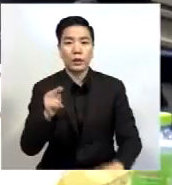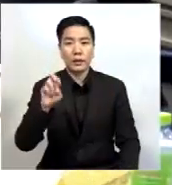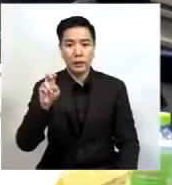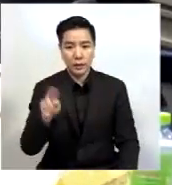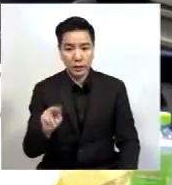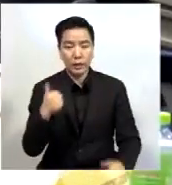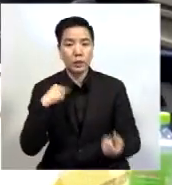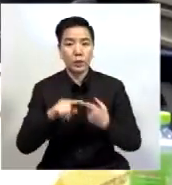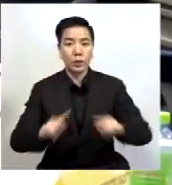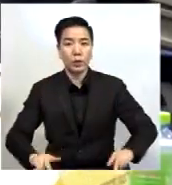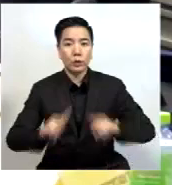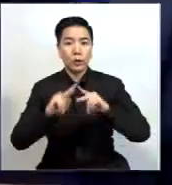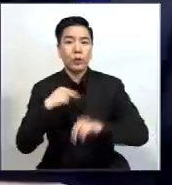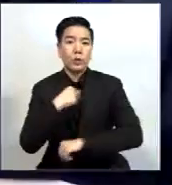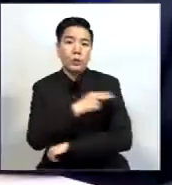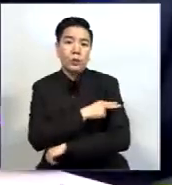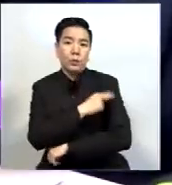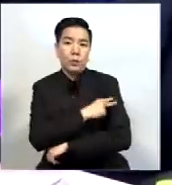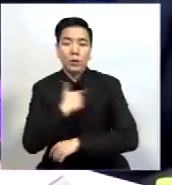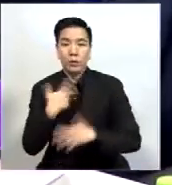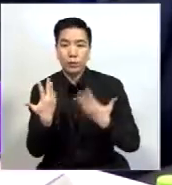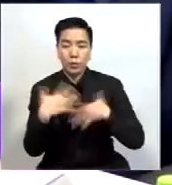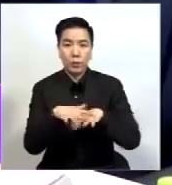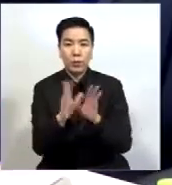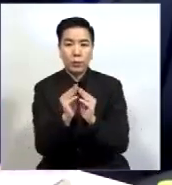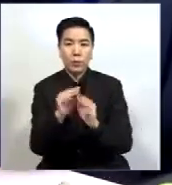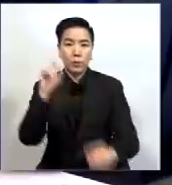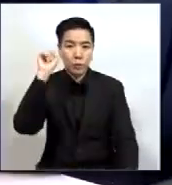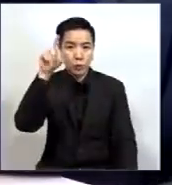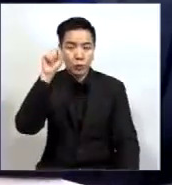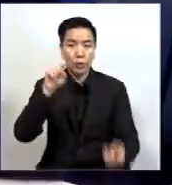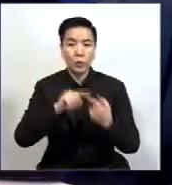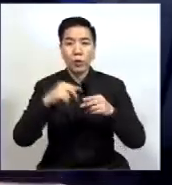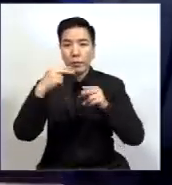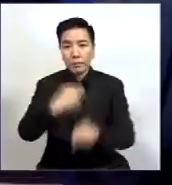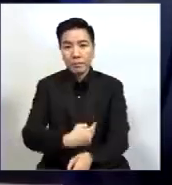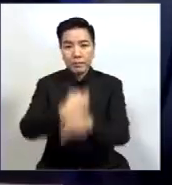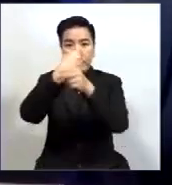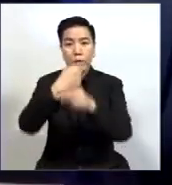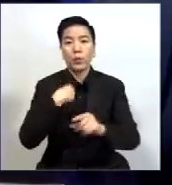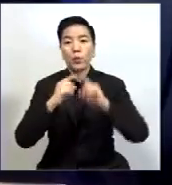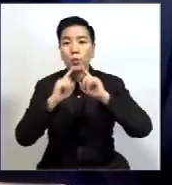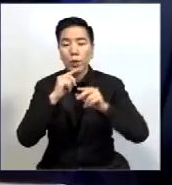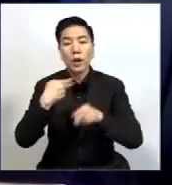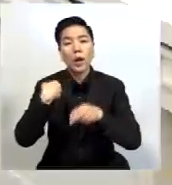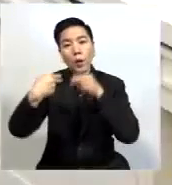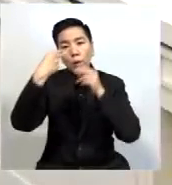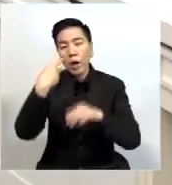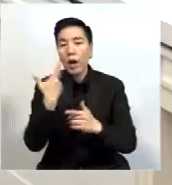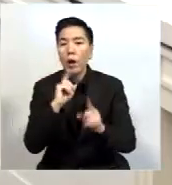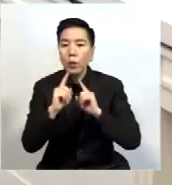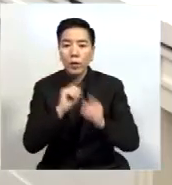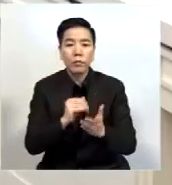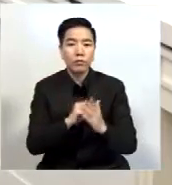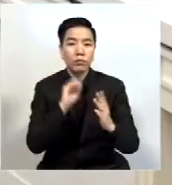ว่าการกระทรวงสาธารณสุขได้ร่วมการประชุมด่วนผ่านระบบวิดีโอคอนเฟอเรนซ์เพื่อที่จะส่งข้อมูลไ